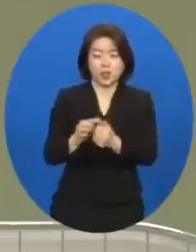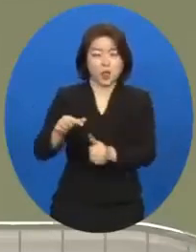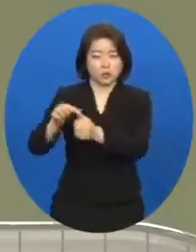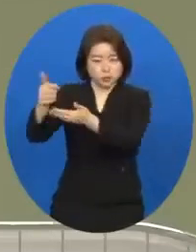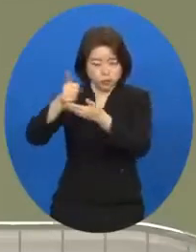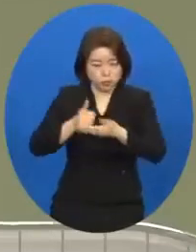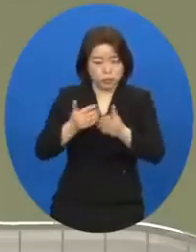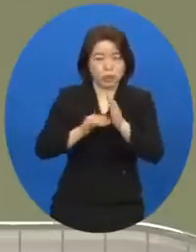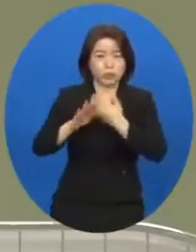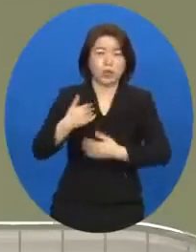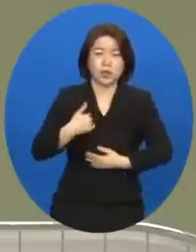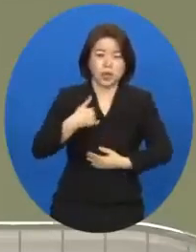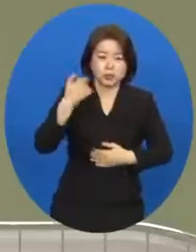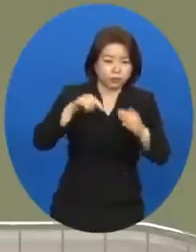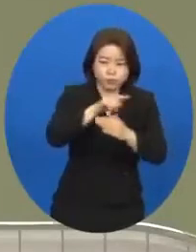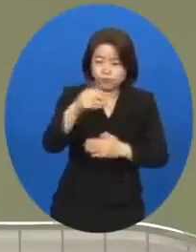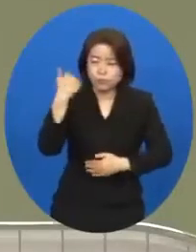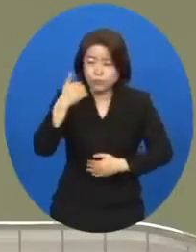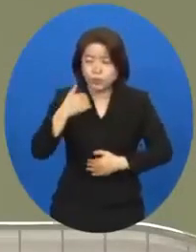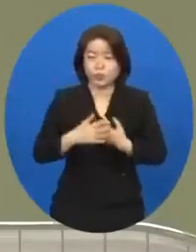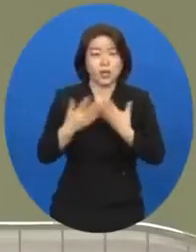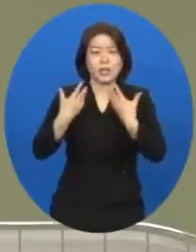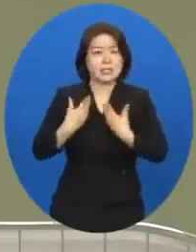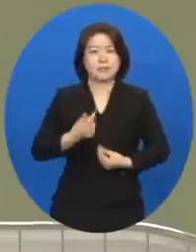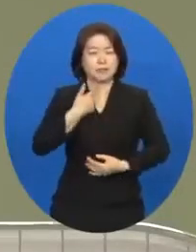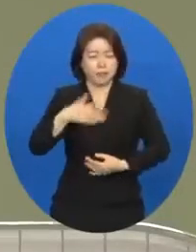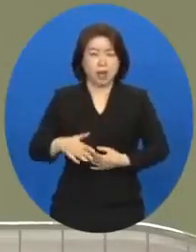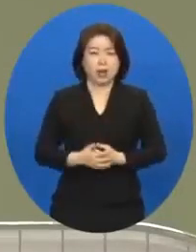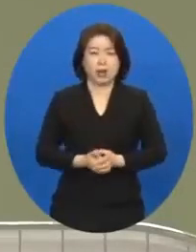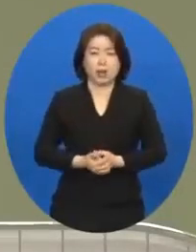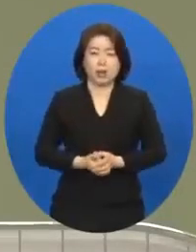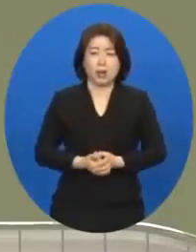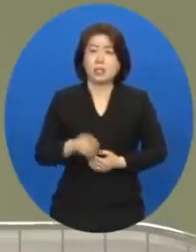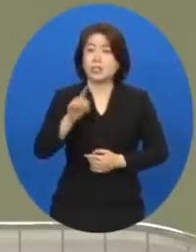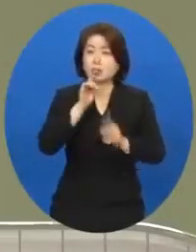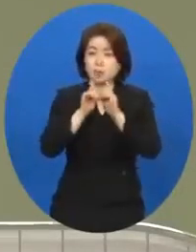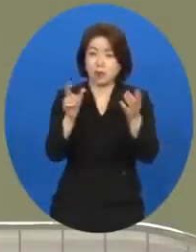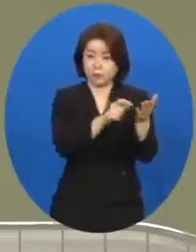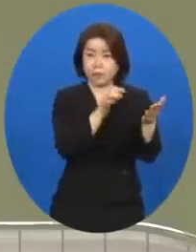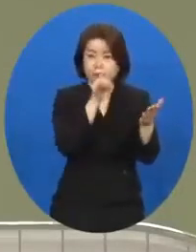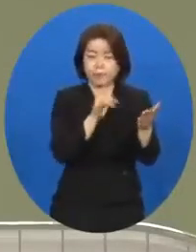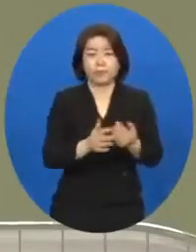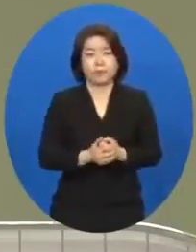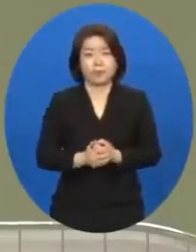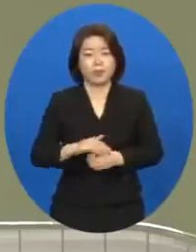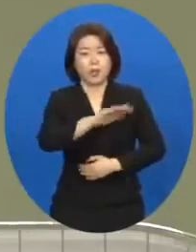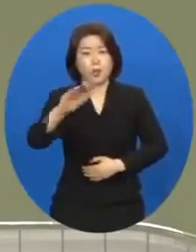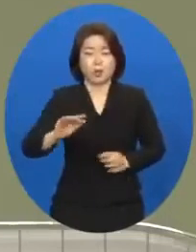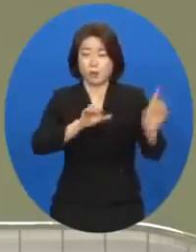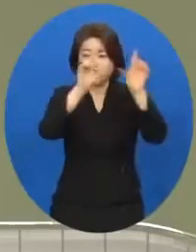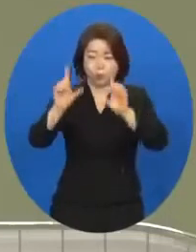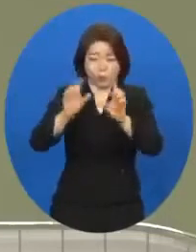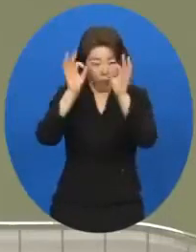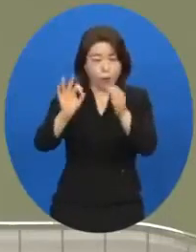나는 어느 누구에게도 실망한 적이 없습니다. 그런 말을 했습니다. 우리가 살다